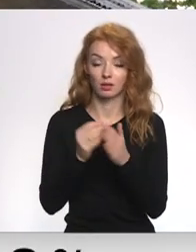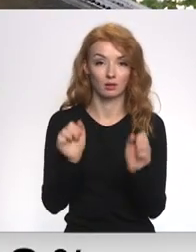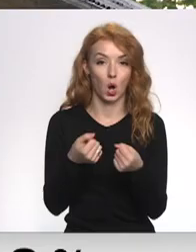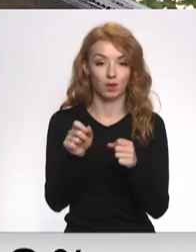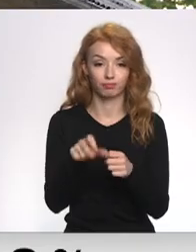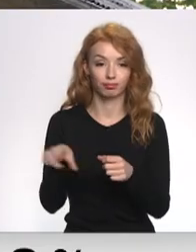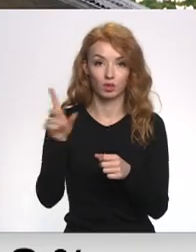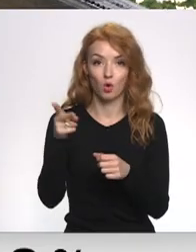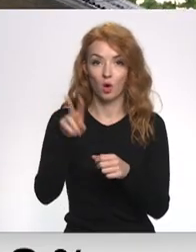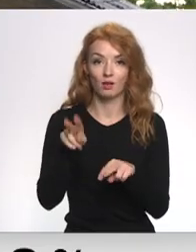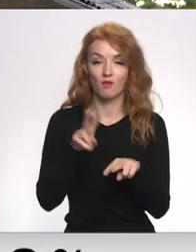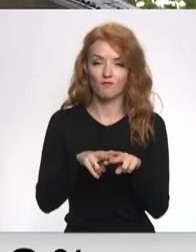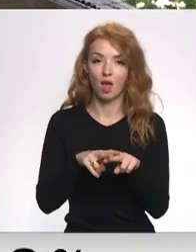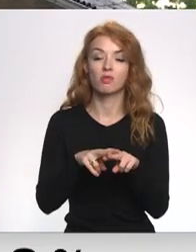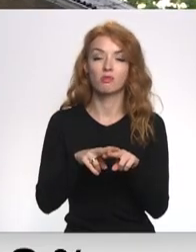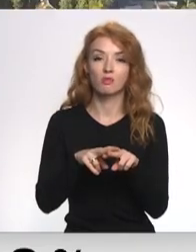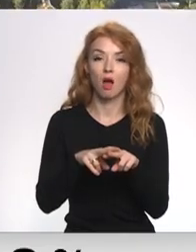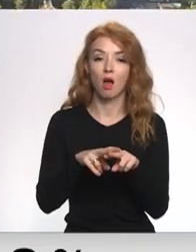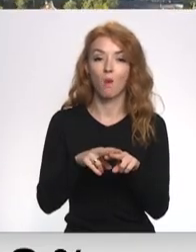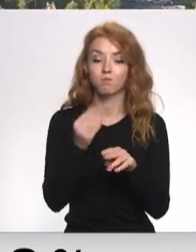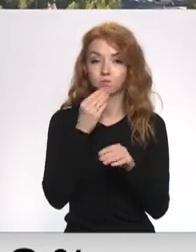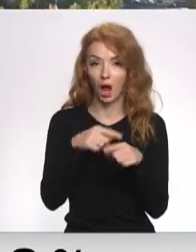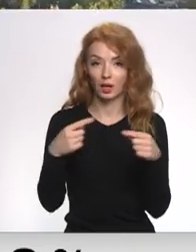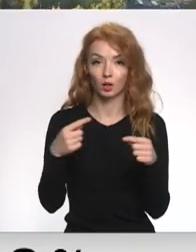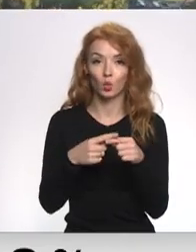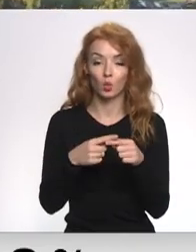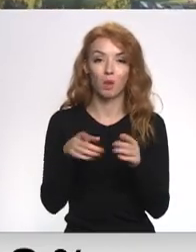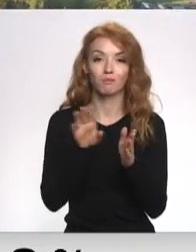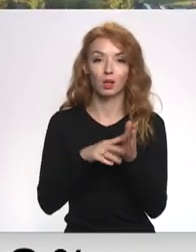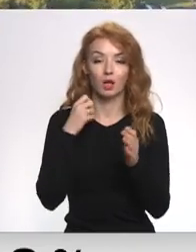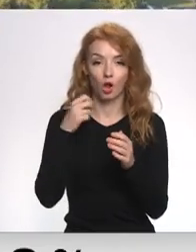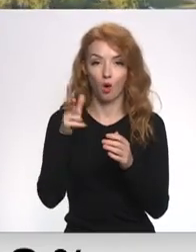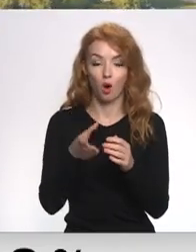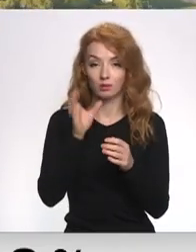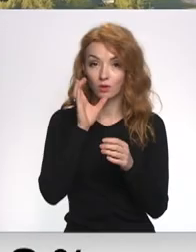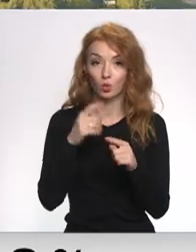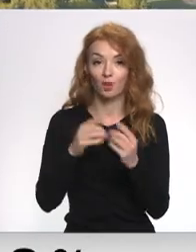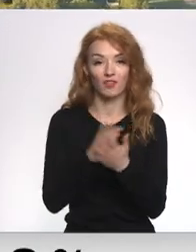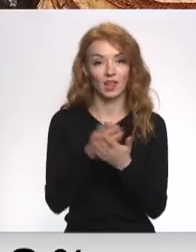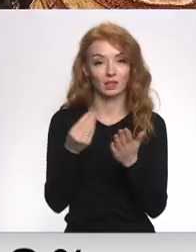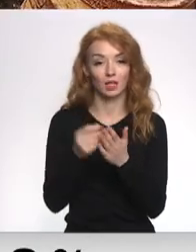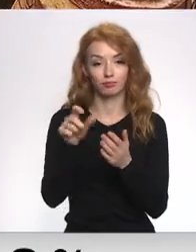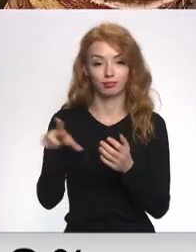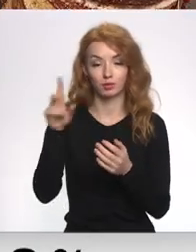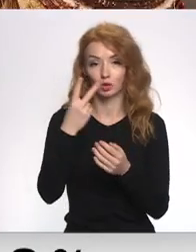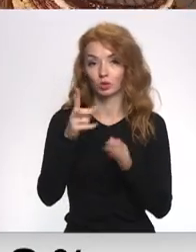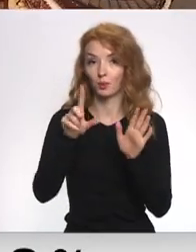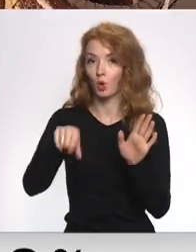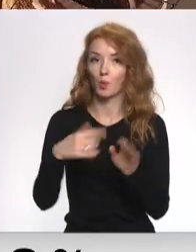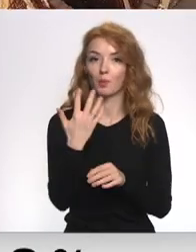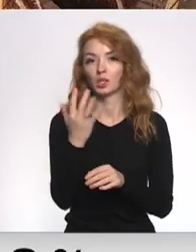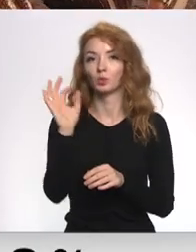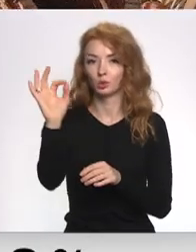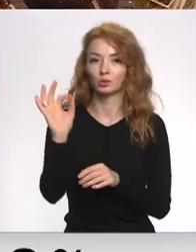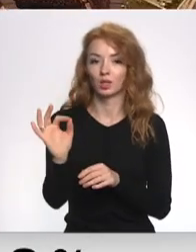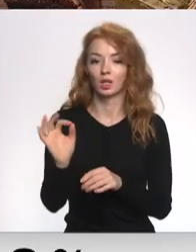kāpusi. Otrajā vietā ar straujāko inflāciju ir pārtika un bezalkoholiskie dzērieni. Vidējais cenu kāpums –